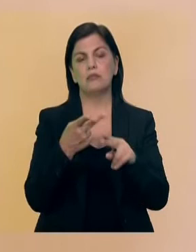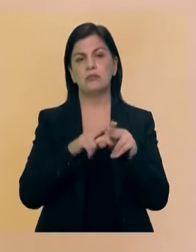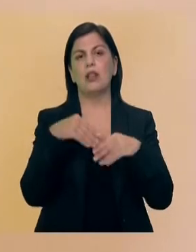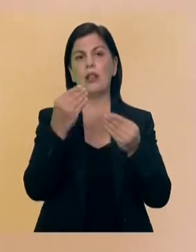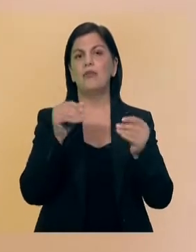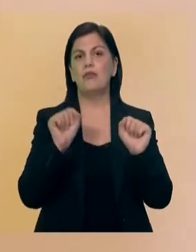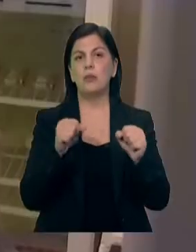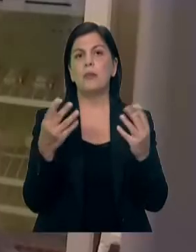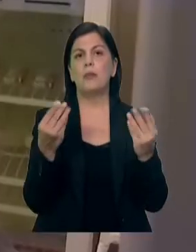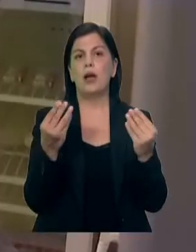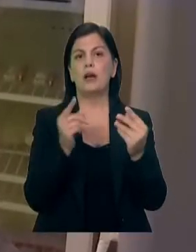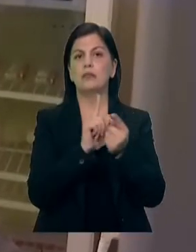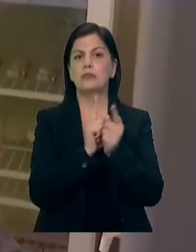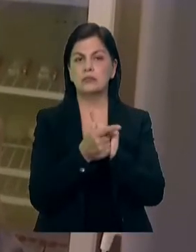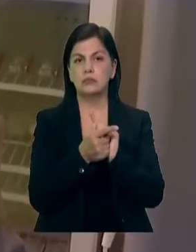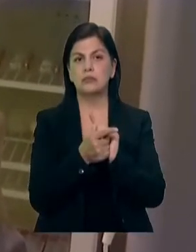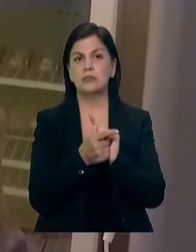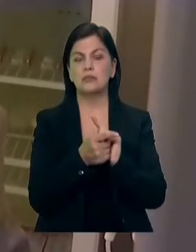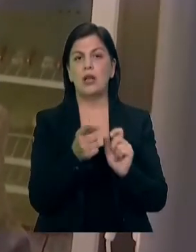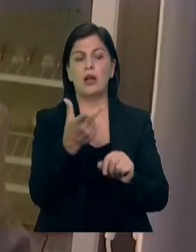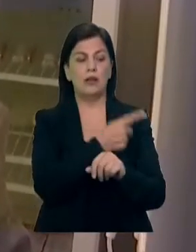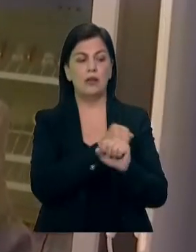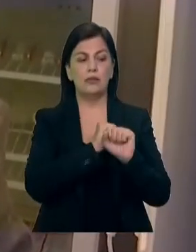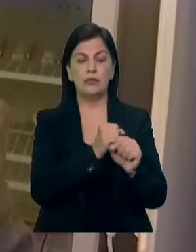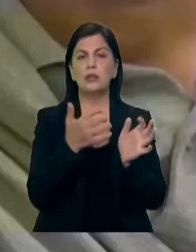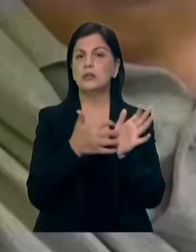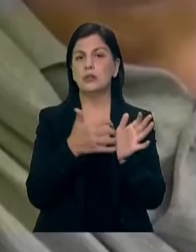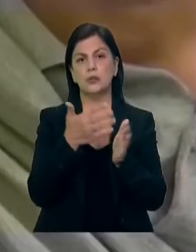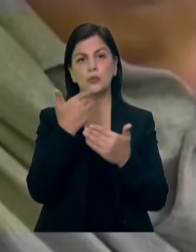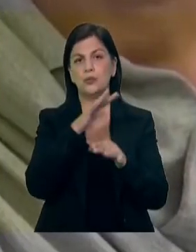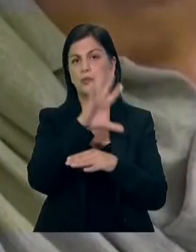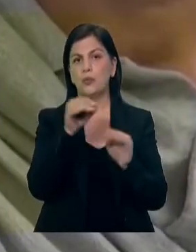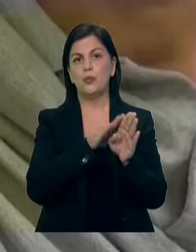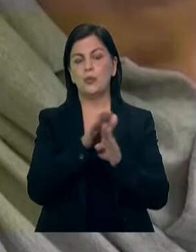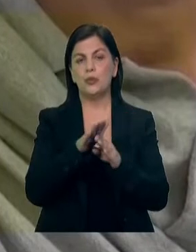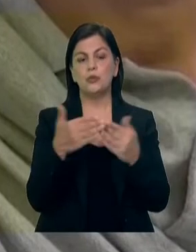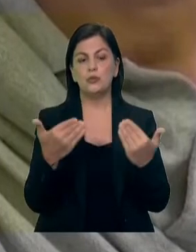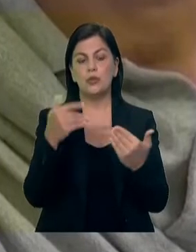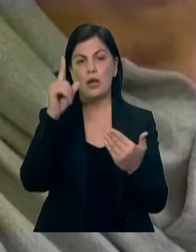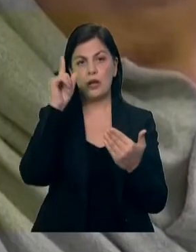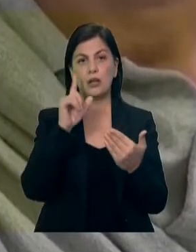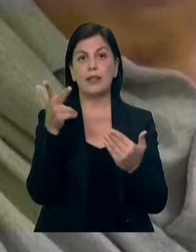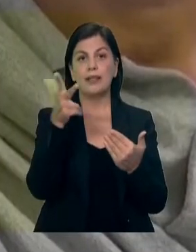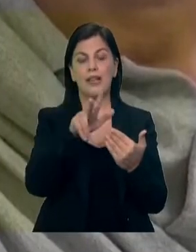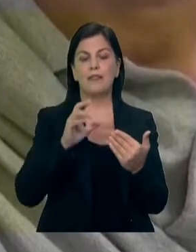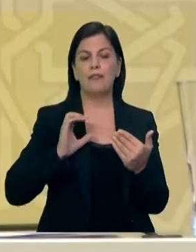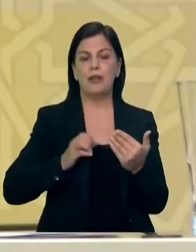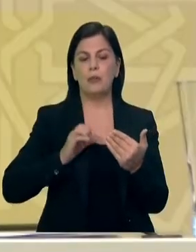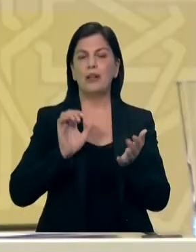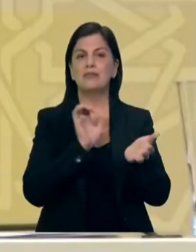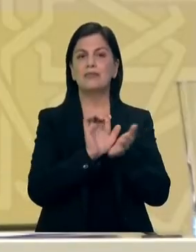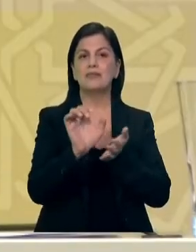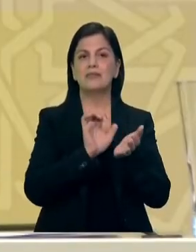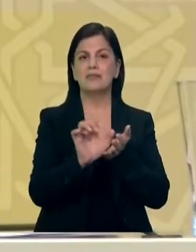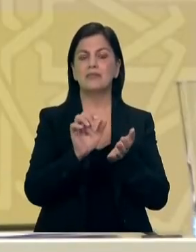verir. Vaksinləşmədə isə heç bir problem olmadığı bildirilir. Bugün Azərbaycanda 3 şirkət tərəfindən istehsal